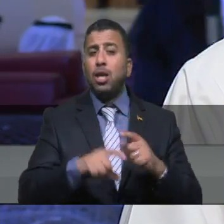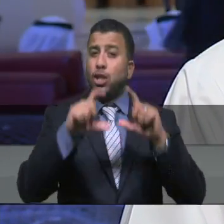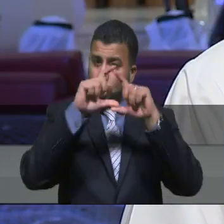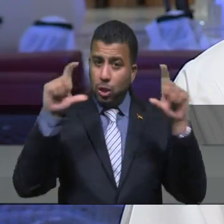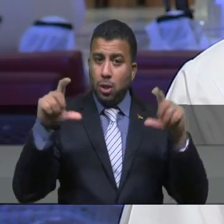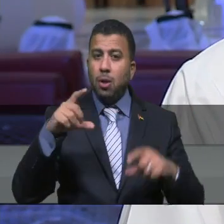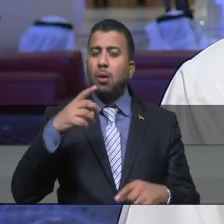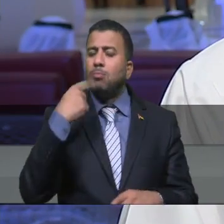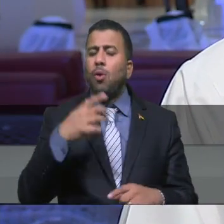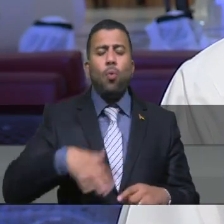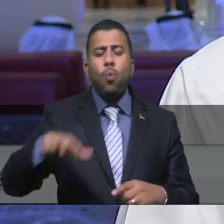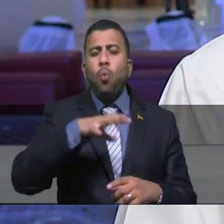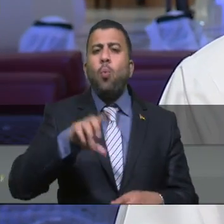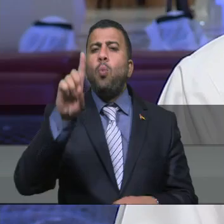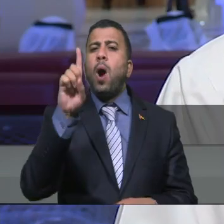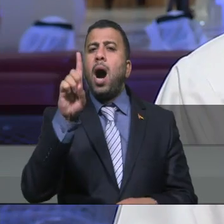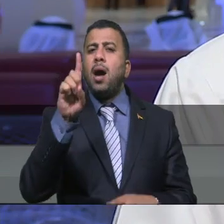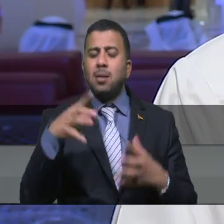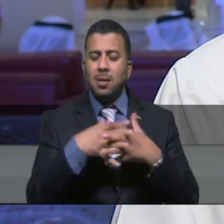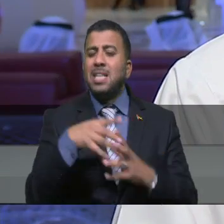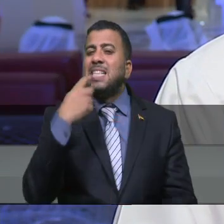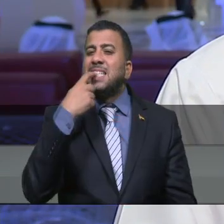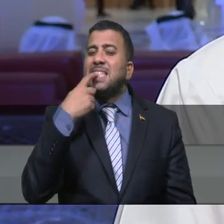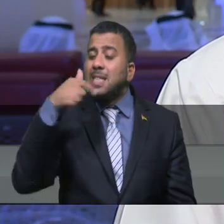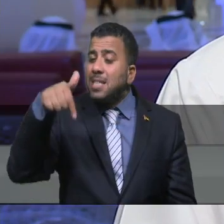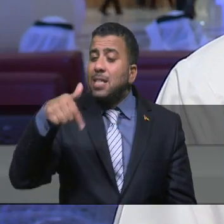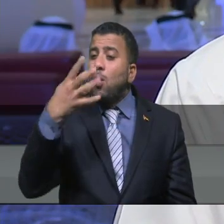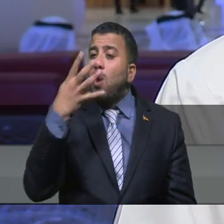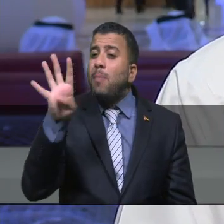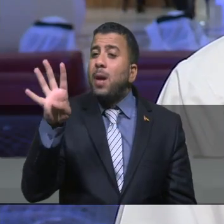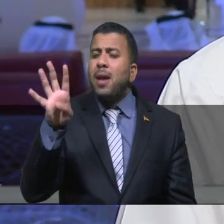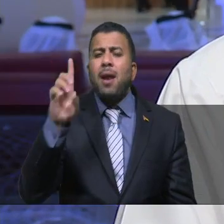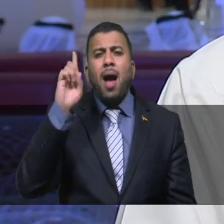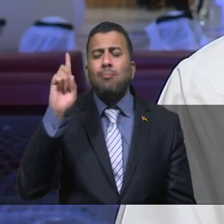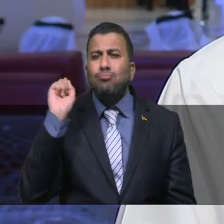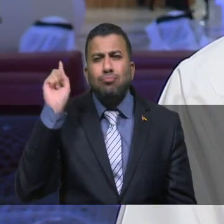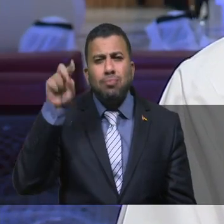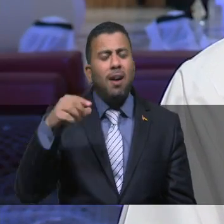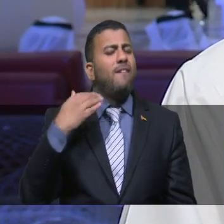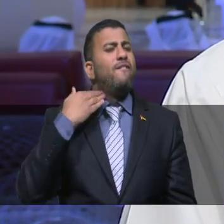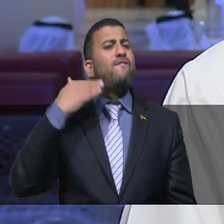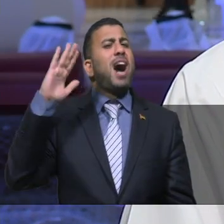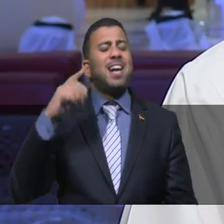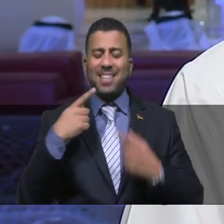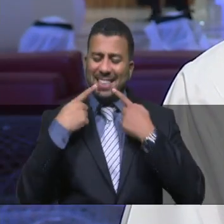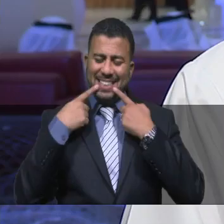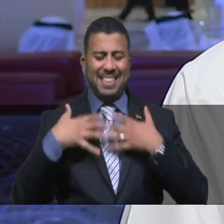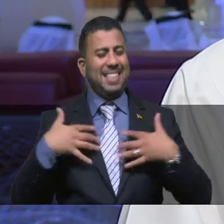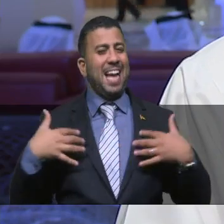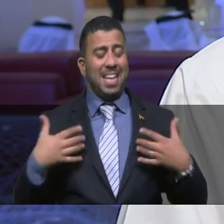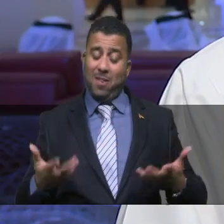شعار روح الفريق الواحد. 46 عاما كانت من الفخر والسعادة